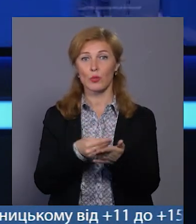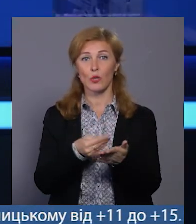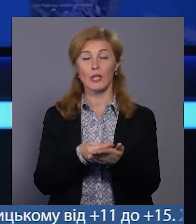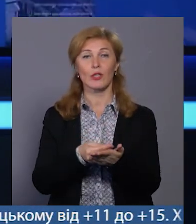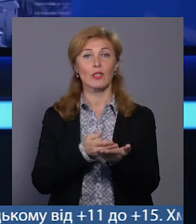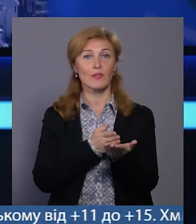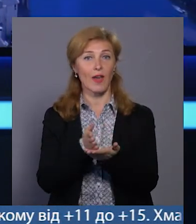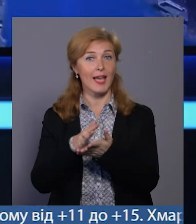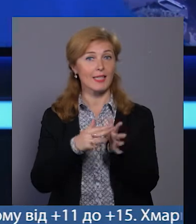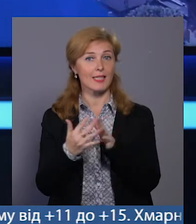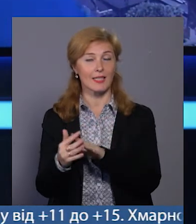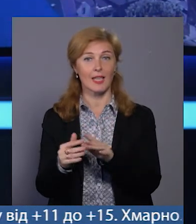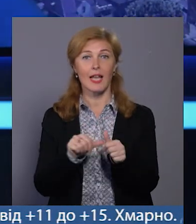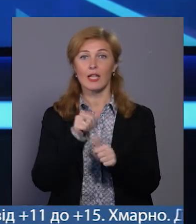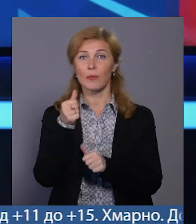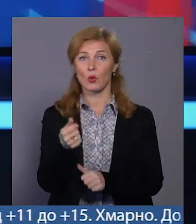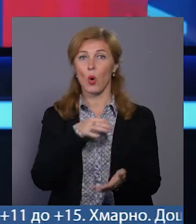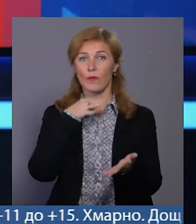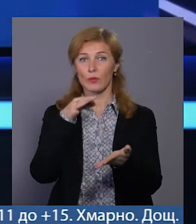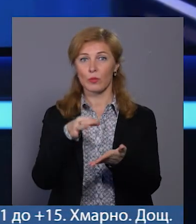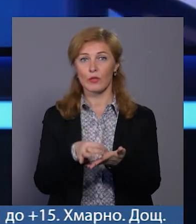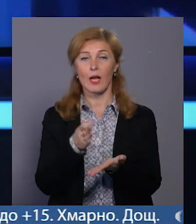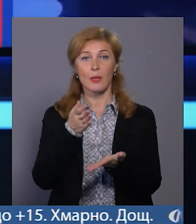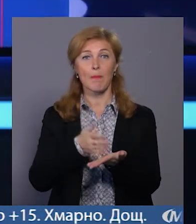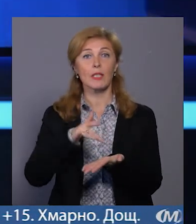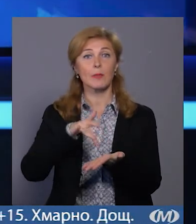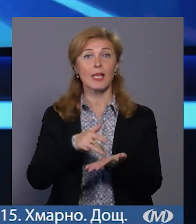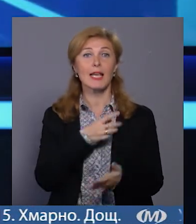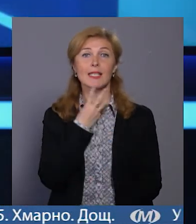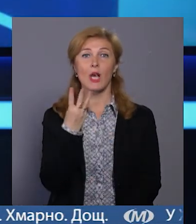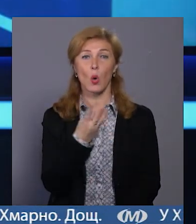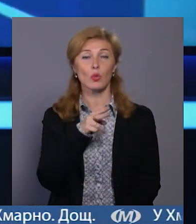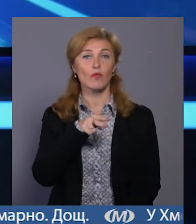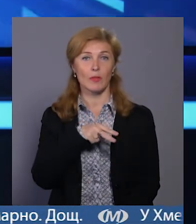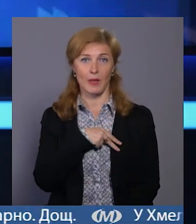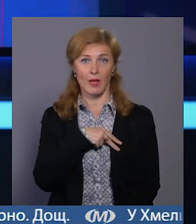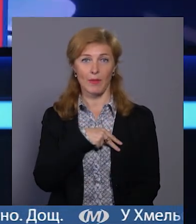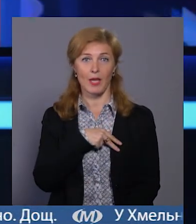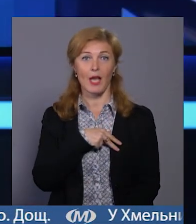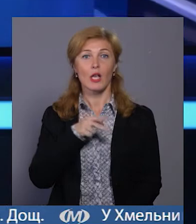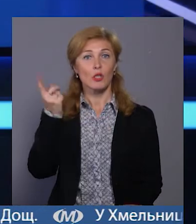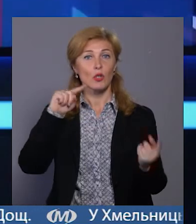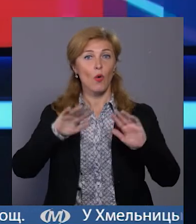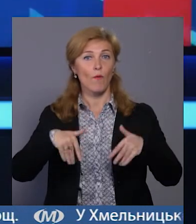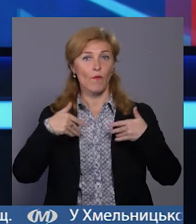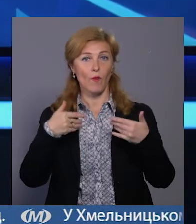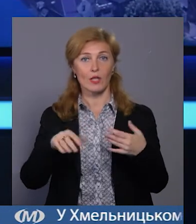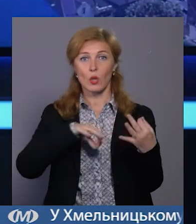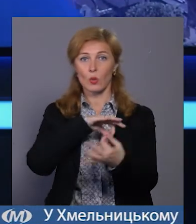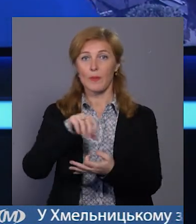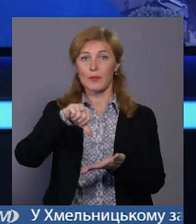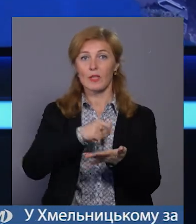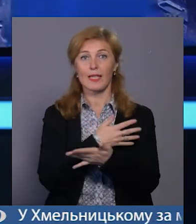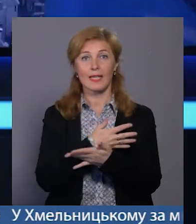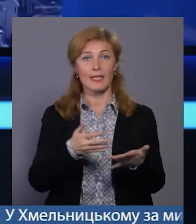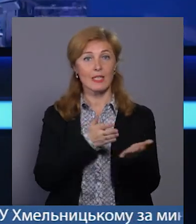сіл. Крім того, відповідальних енергоменеджерів мають на меті заохочувати преміями. З новаціями концепції представників різних